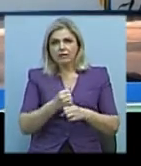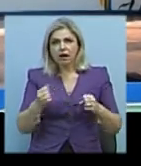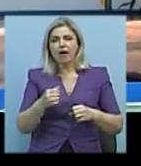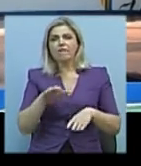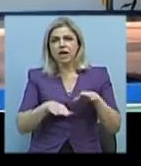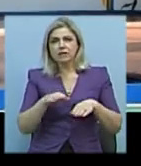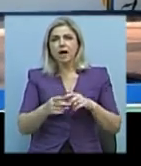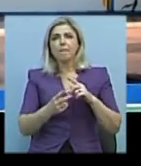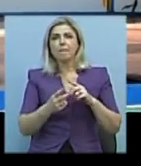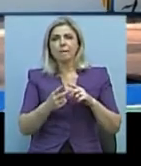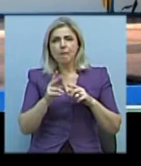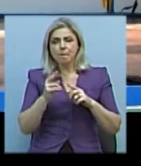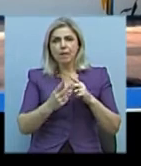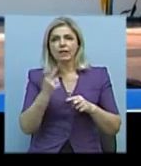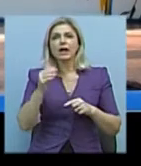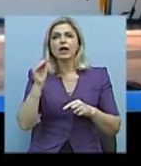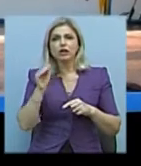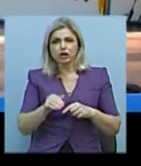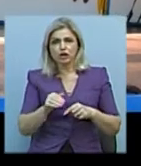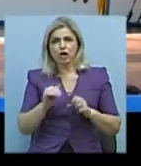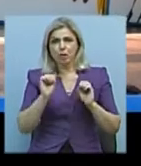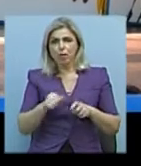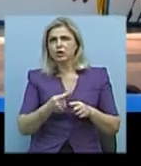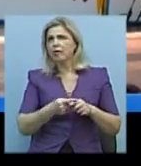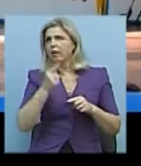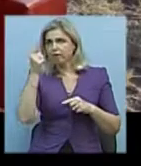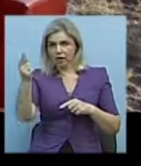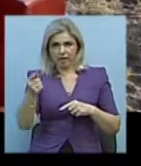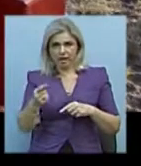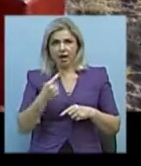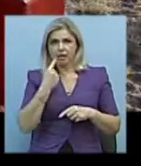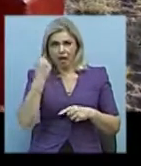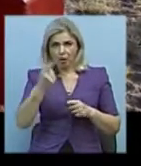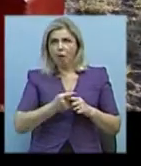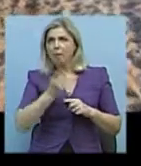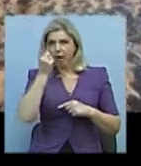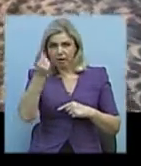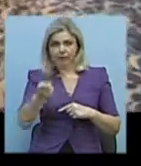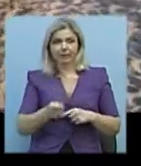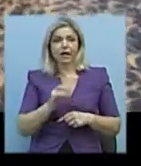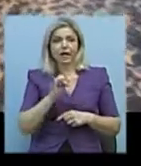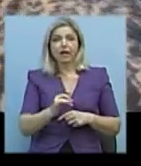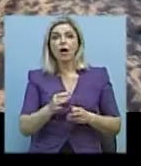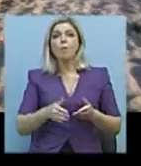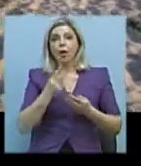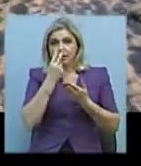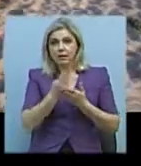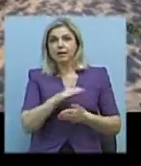Тобто 1500 залізяка летить в одну сторону. Миколаївські рятувальники навчили дітей гасити полум'я.